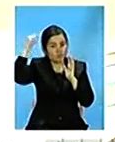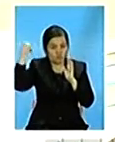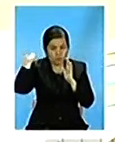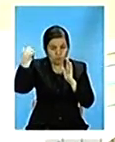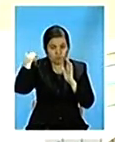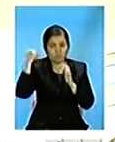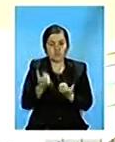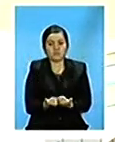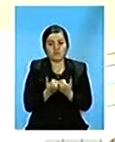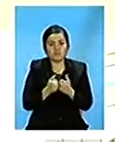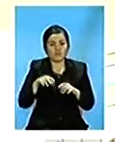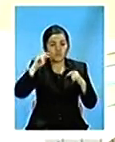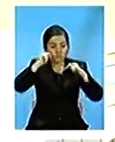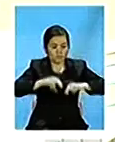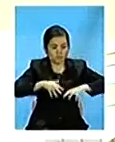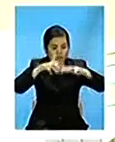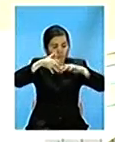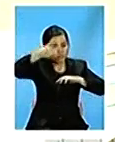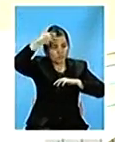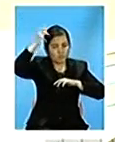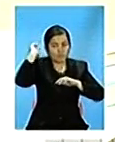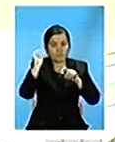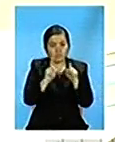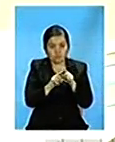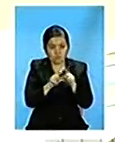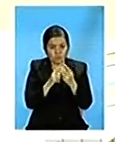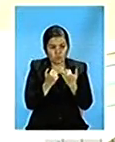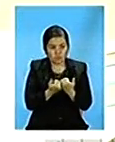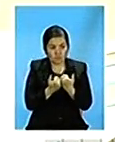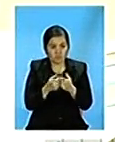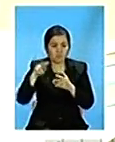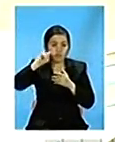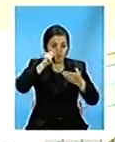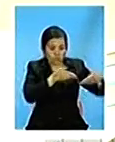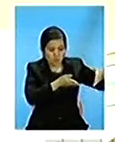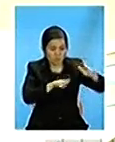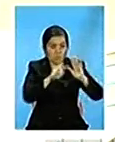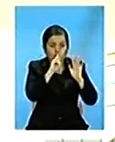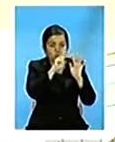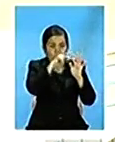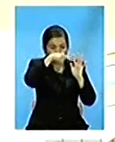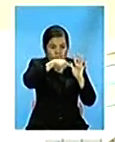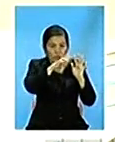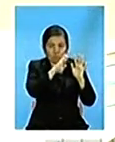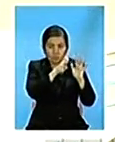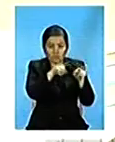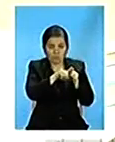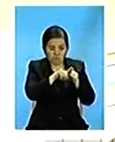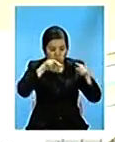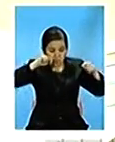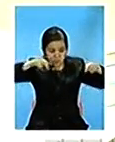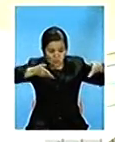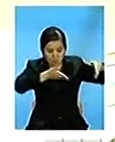ที่ทำน้ำท่วมสิงห์บุรีก็มีส่วนหนึ่งเพราะว่าคลองระพีพัฒน์กับคลองอนุสาเนี่ยมาเชื่อมกันตรง